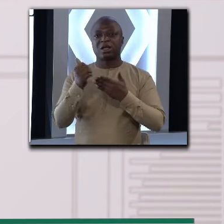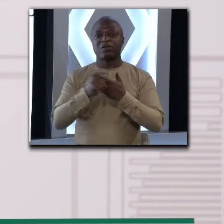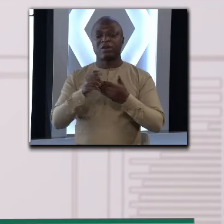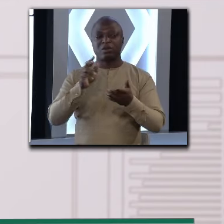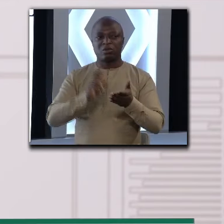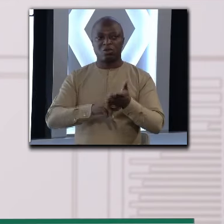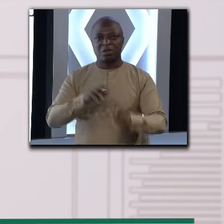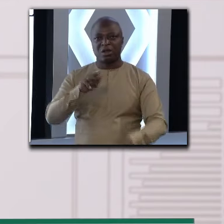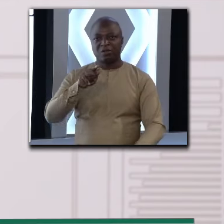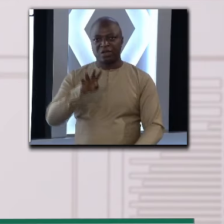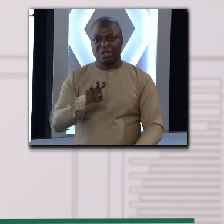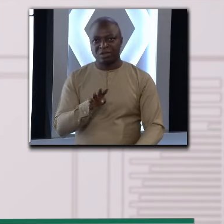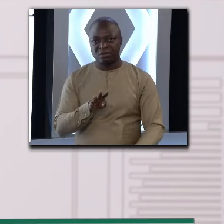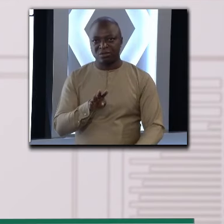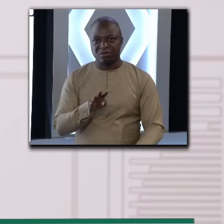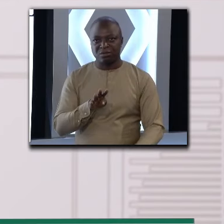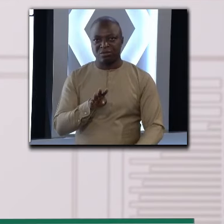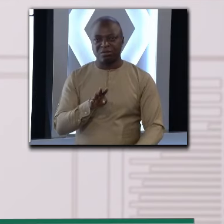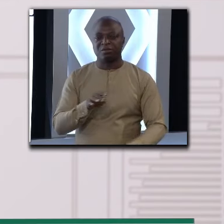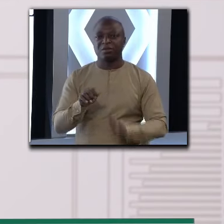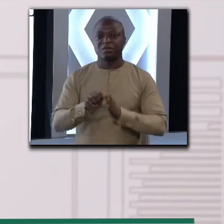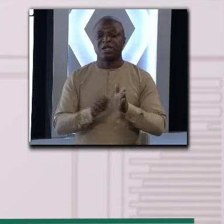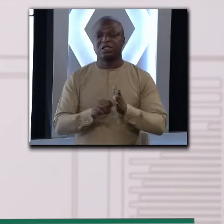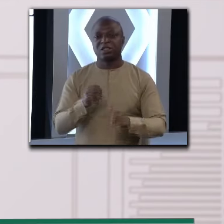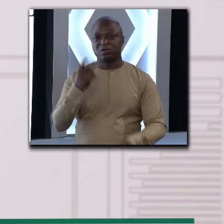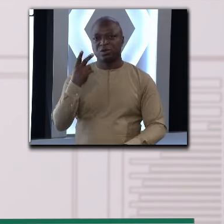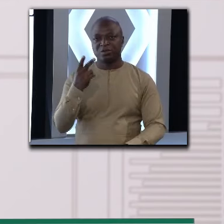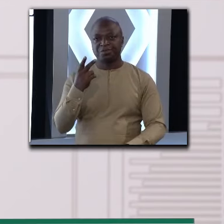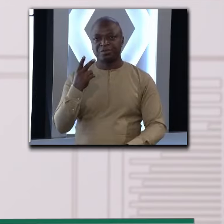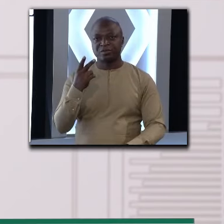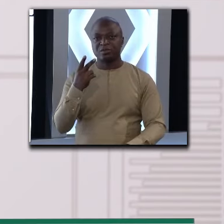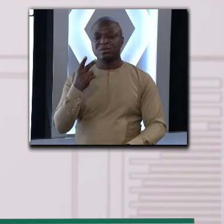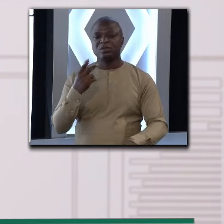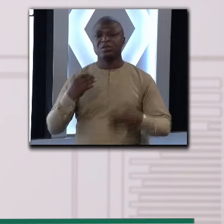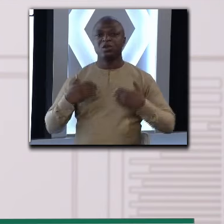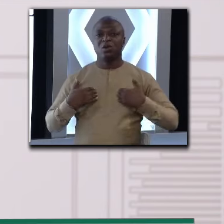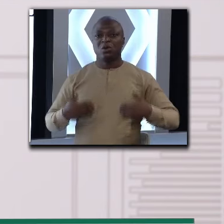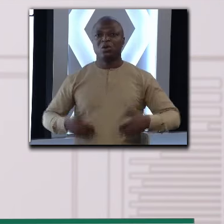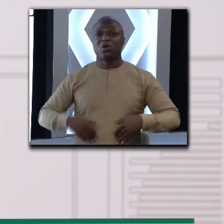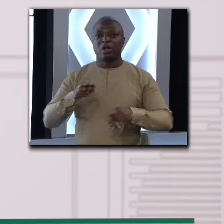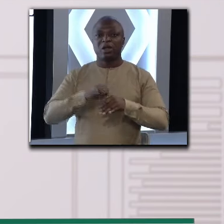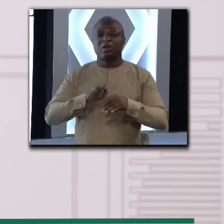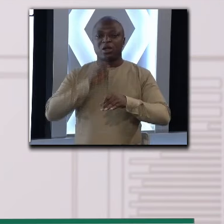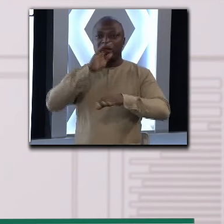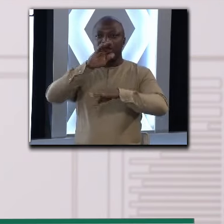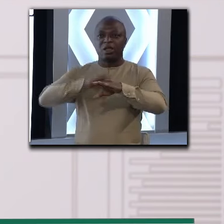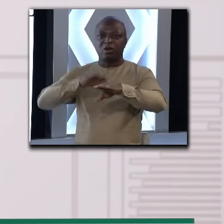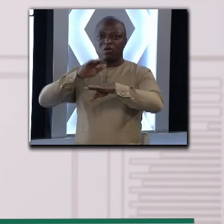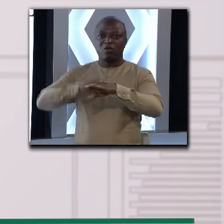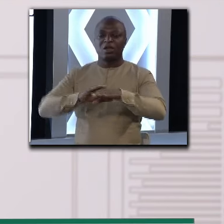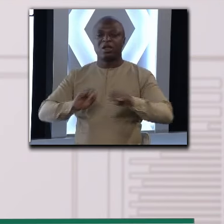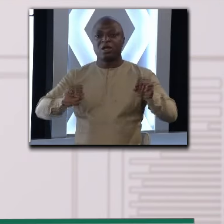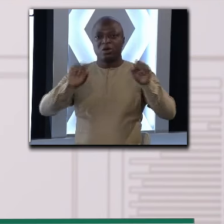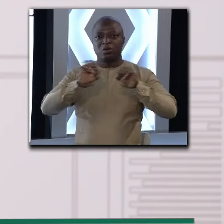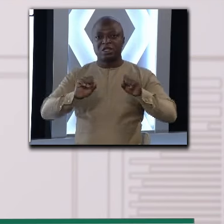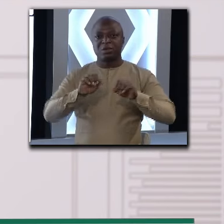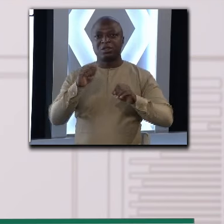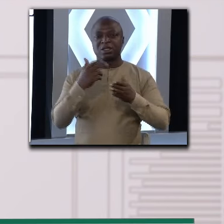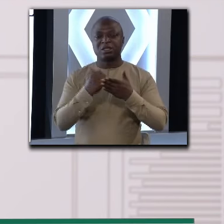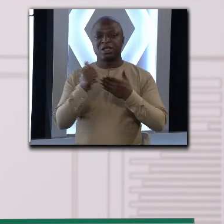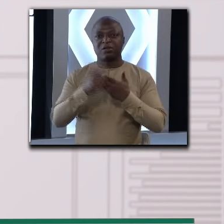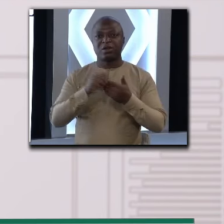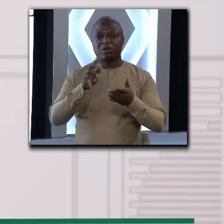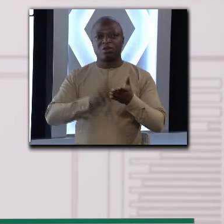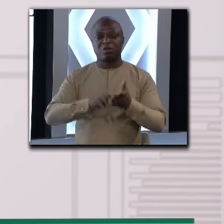13 avril 2024. Article 2. Le corps électoral est convoqué le samedi